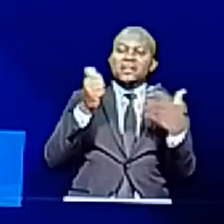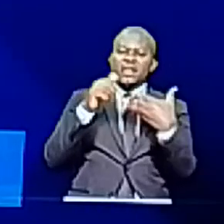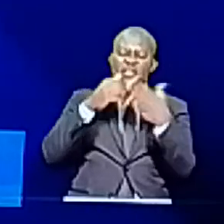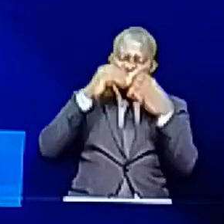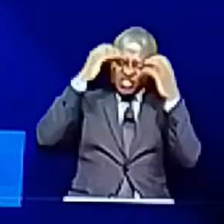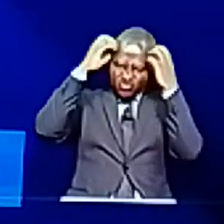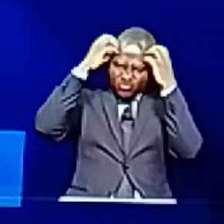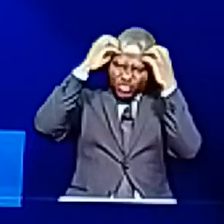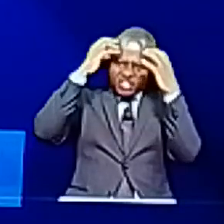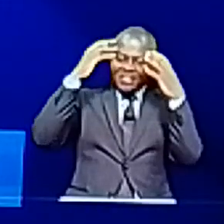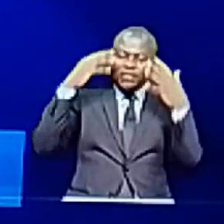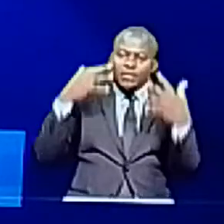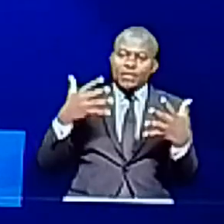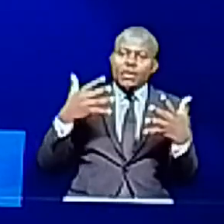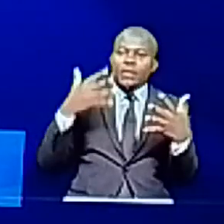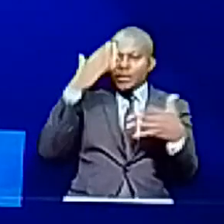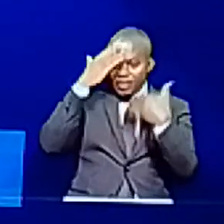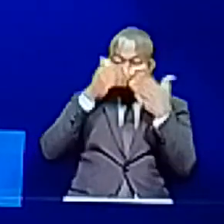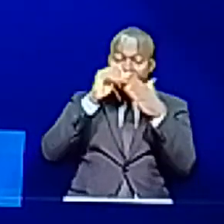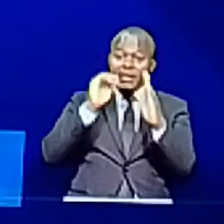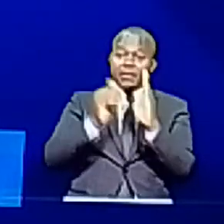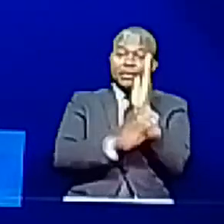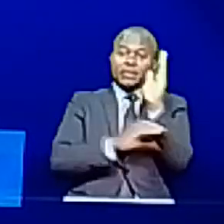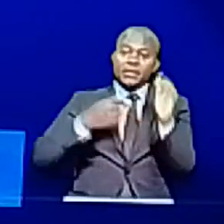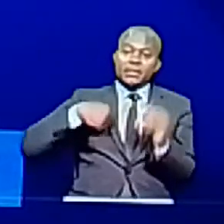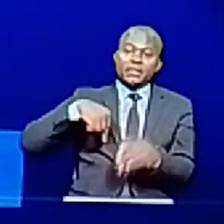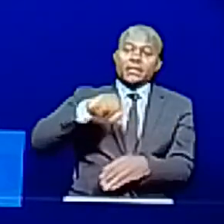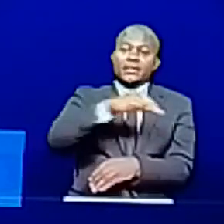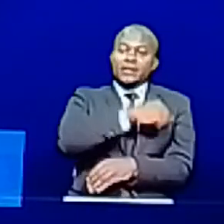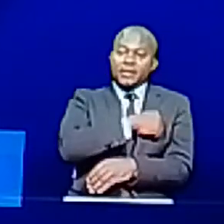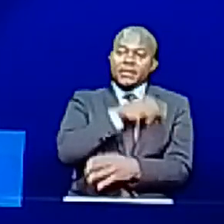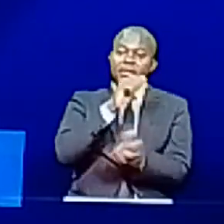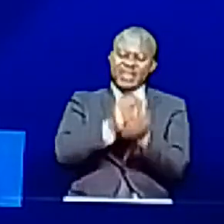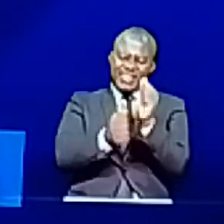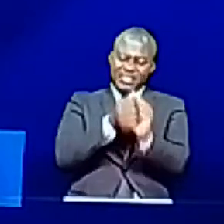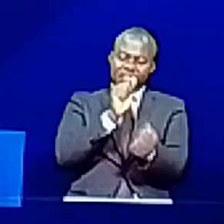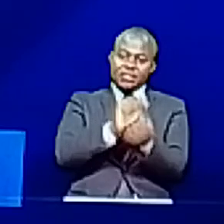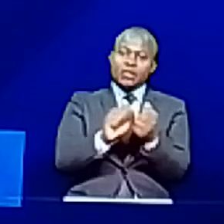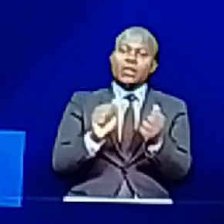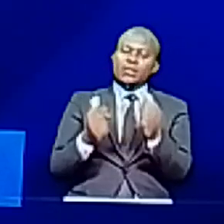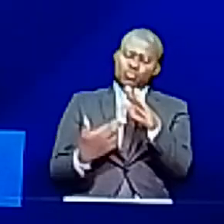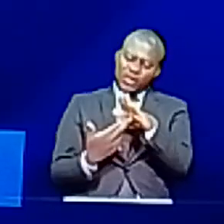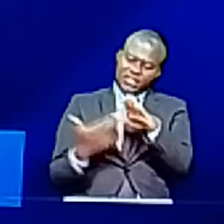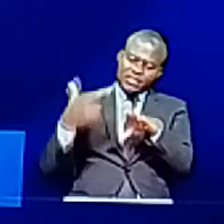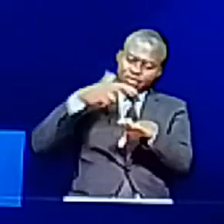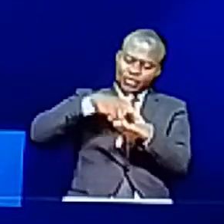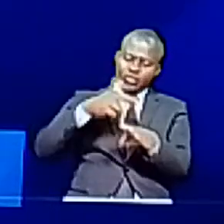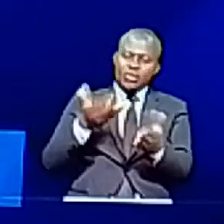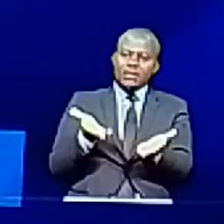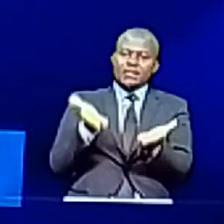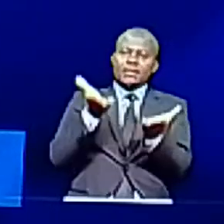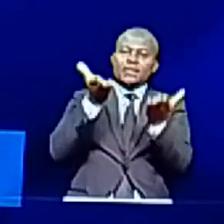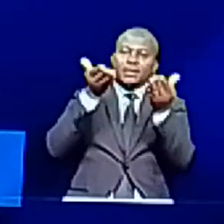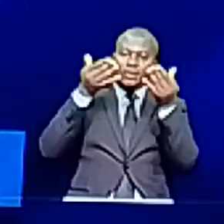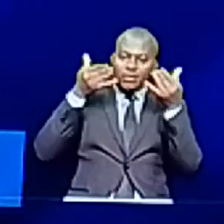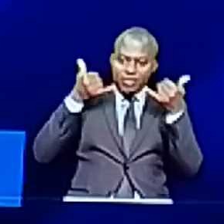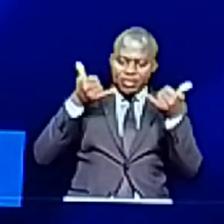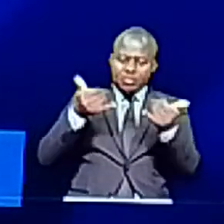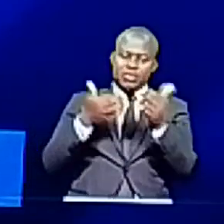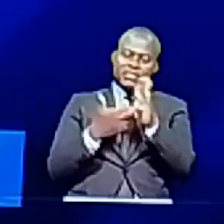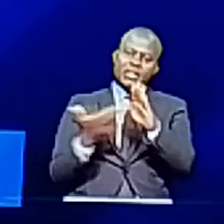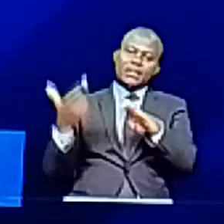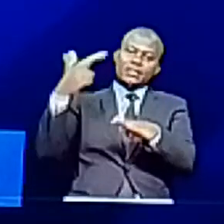n'umujinya kuko igihugu cyacu baracyishe murakizura ngo